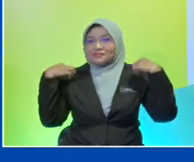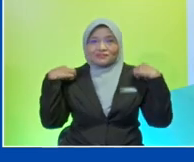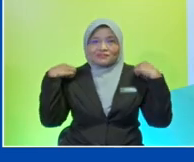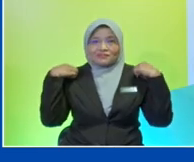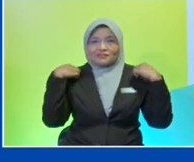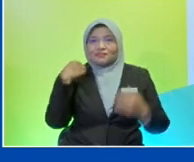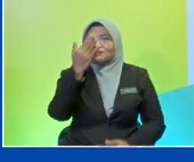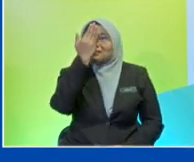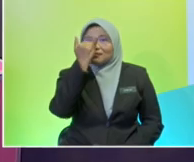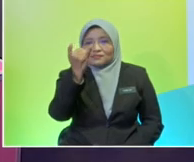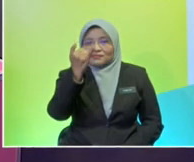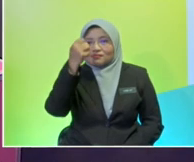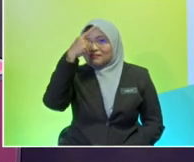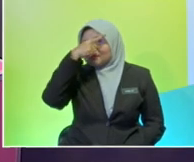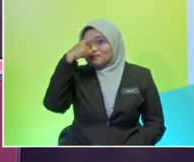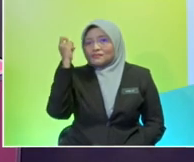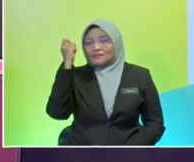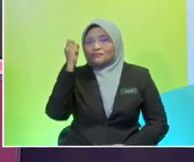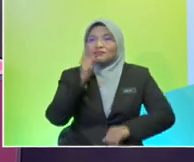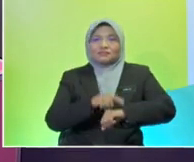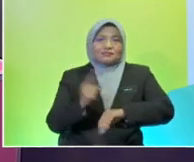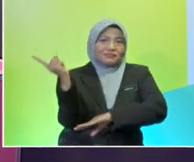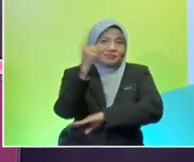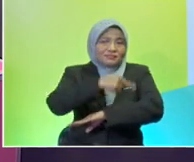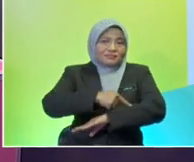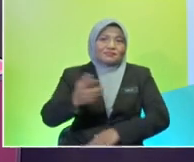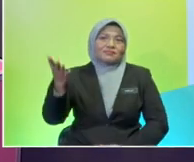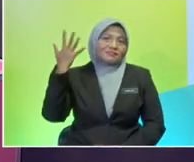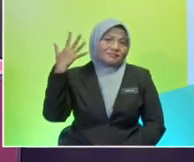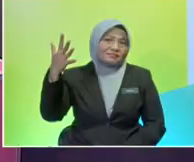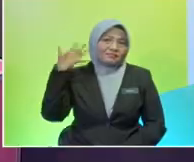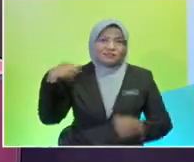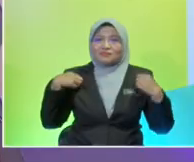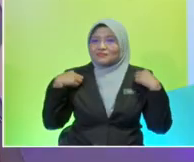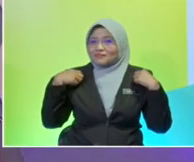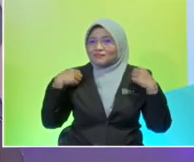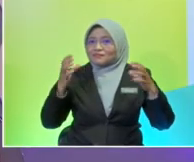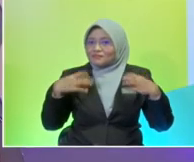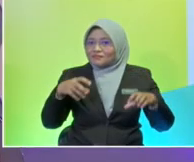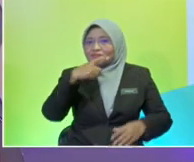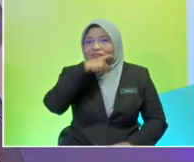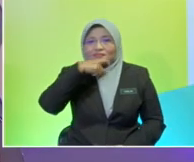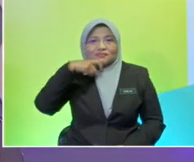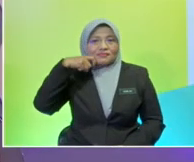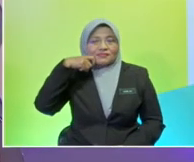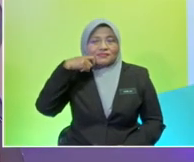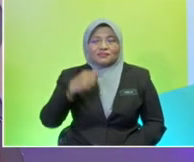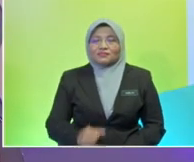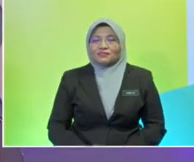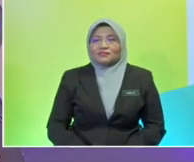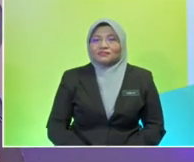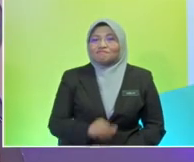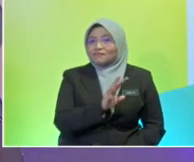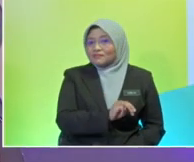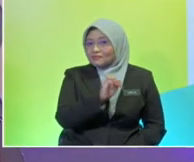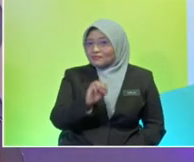Selama saya kata kalau Hari panas pakaian cepat kering betul Nisa di samping itu Nisa dan murid-murid